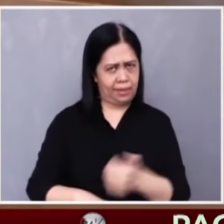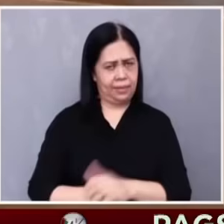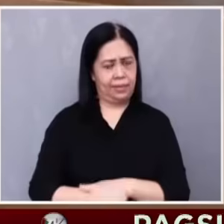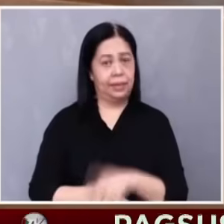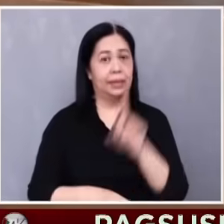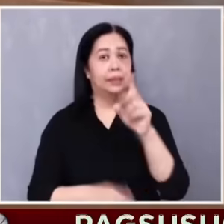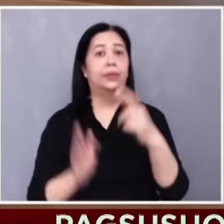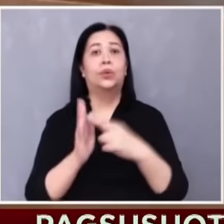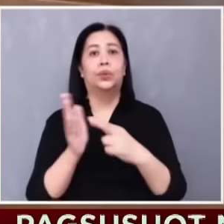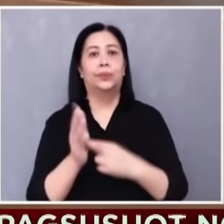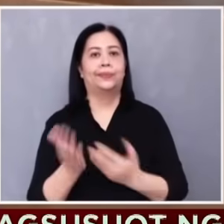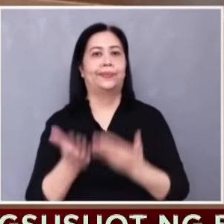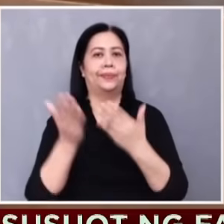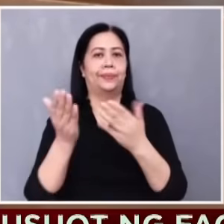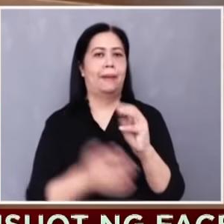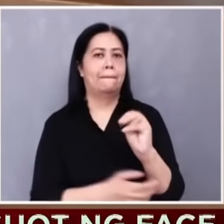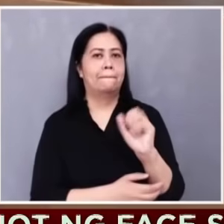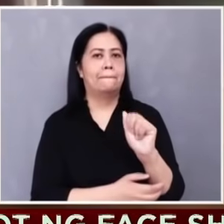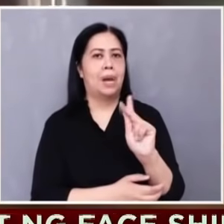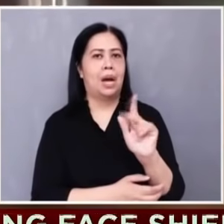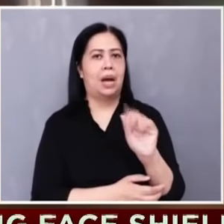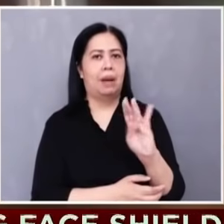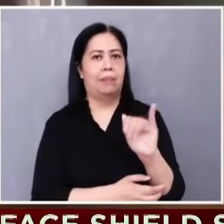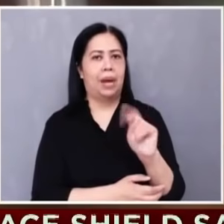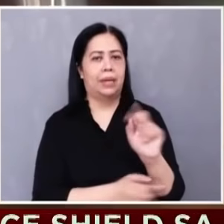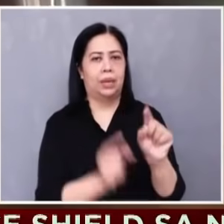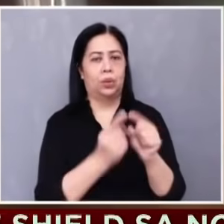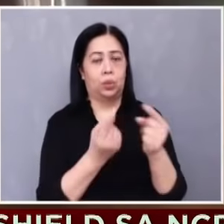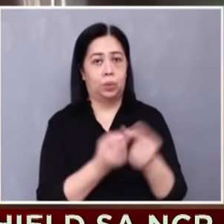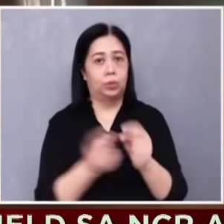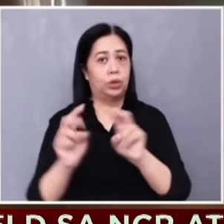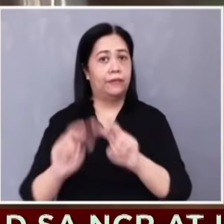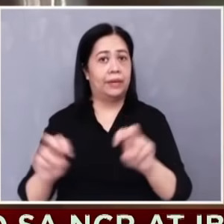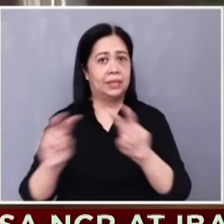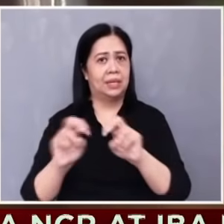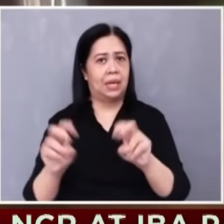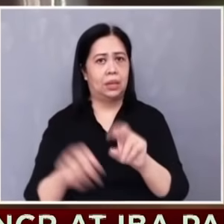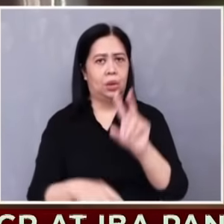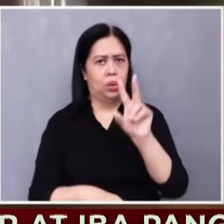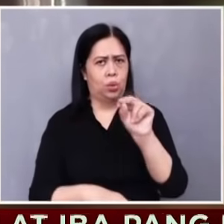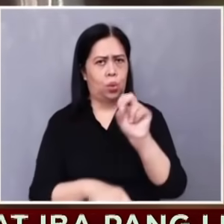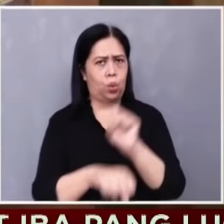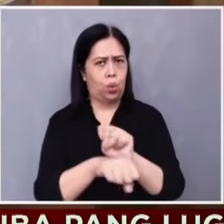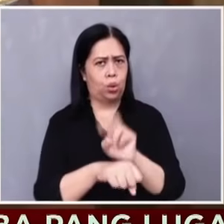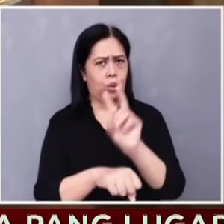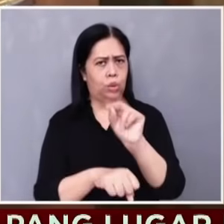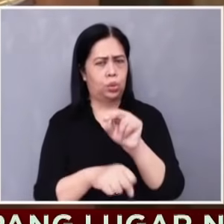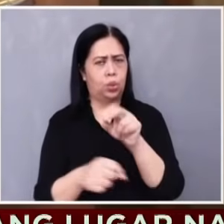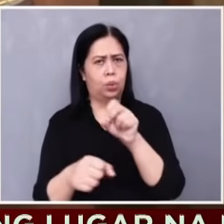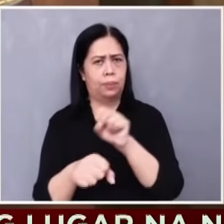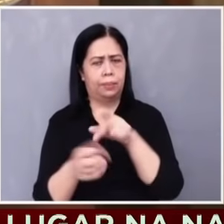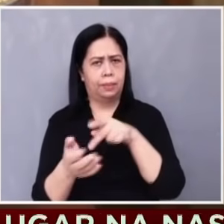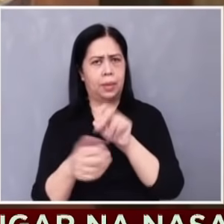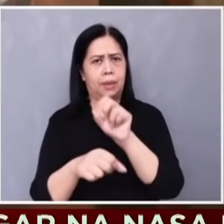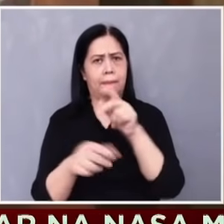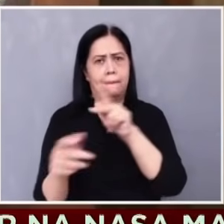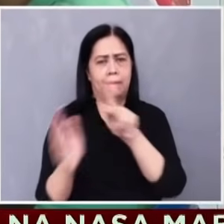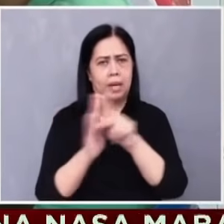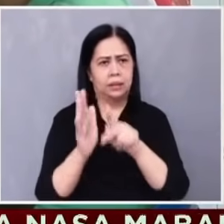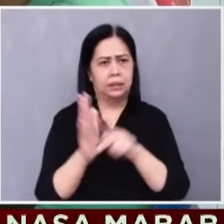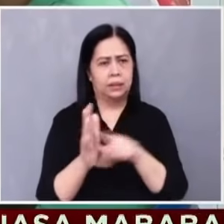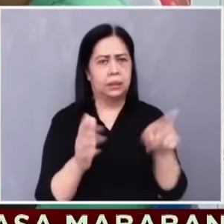inihain ng Makabayan Block sa Kamara para imbestigahan ang no work, no pay policy na nangyayari na umano sa ilang